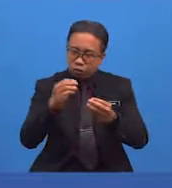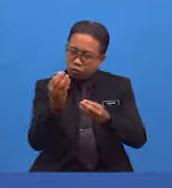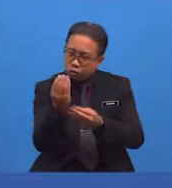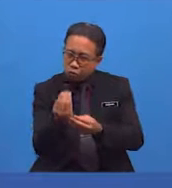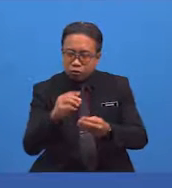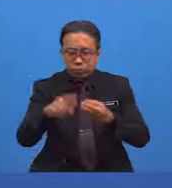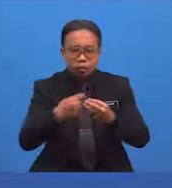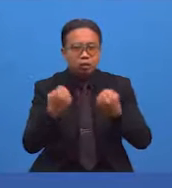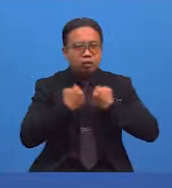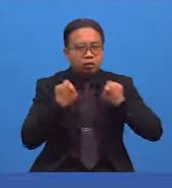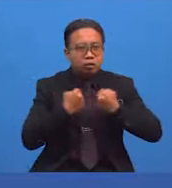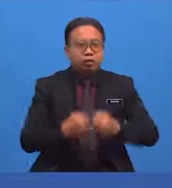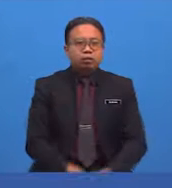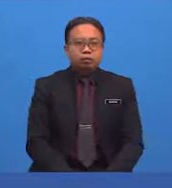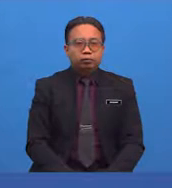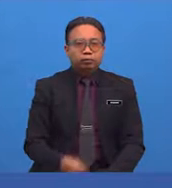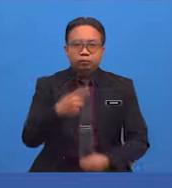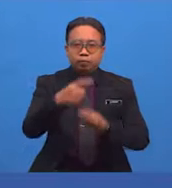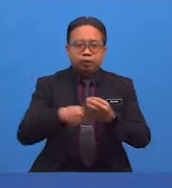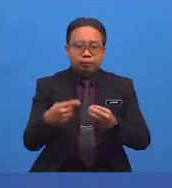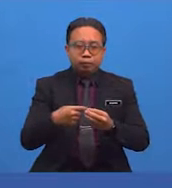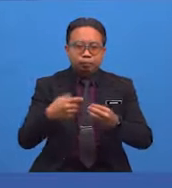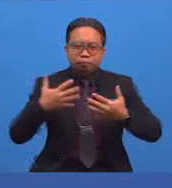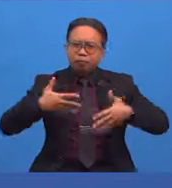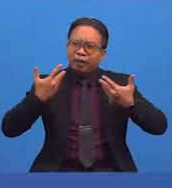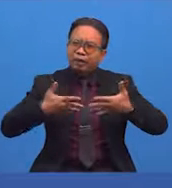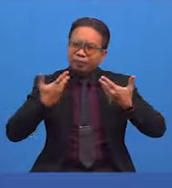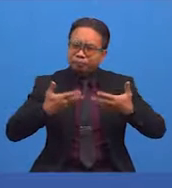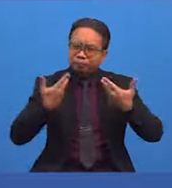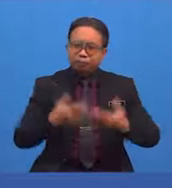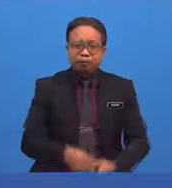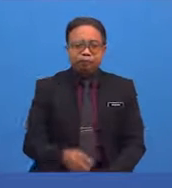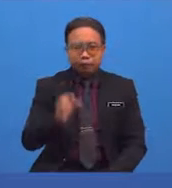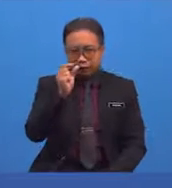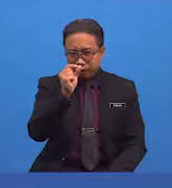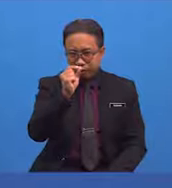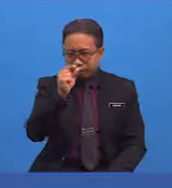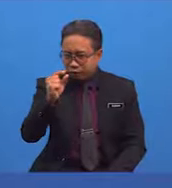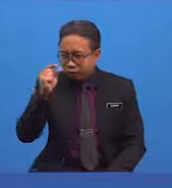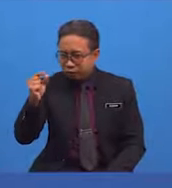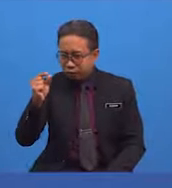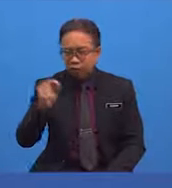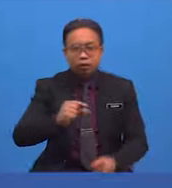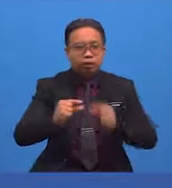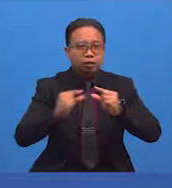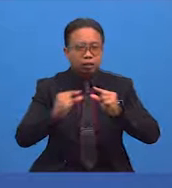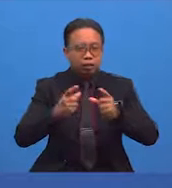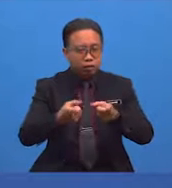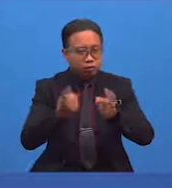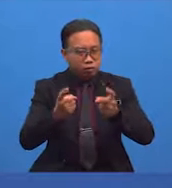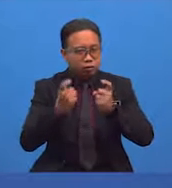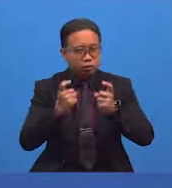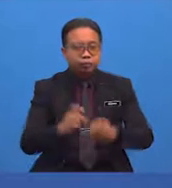disejukkan. Apabila dipanaskan, zarah-zarah merkuri bergerak dengan lebih